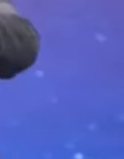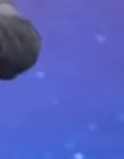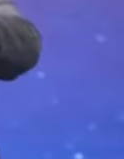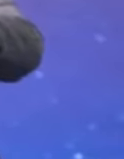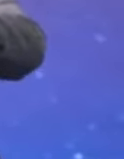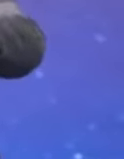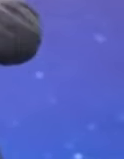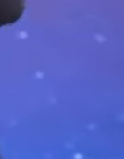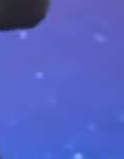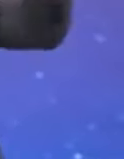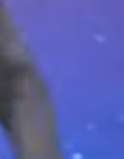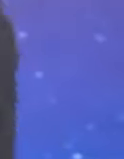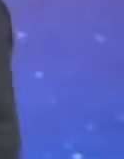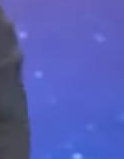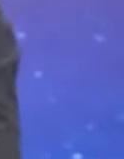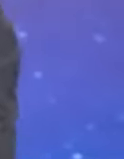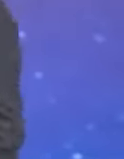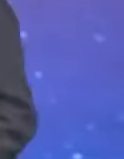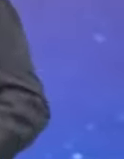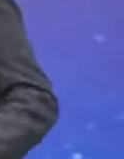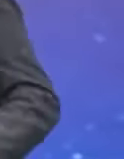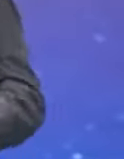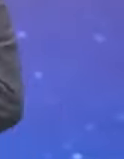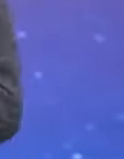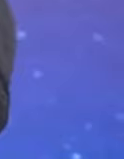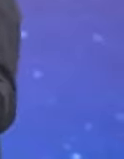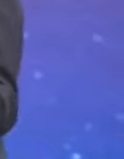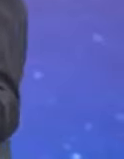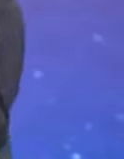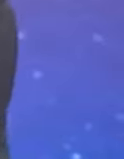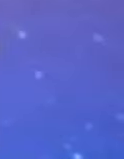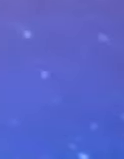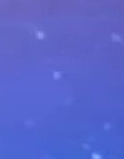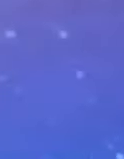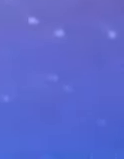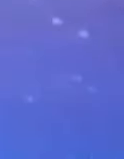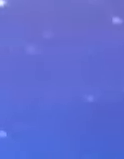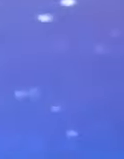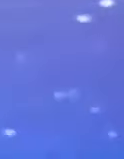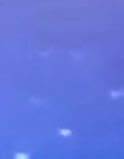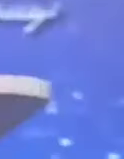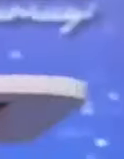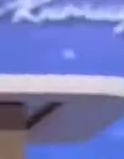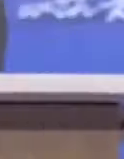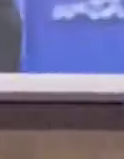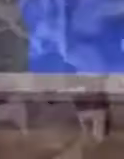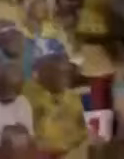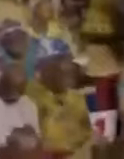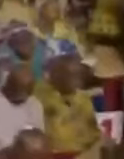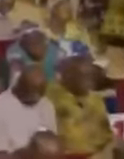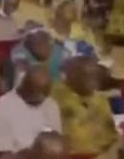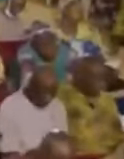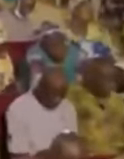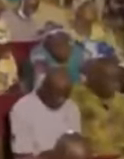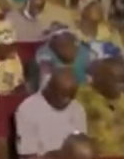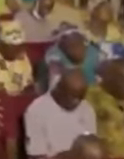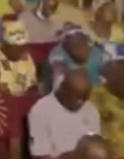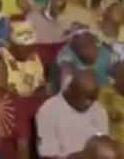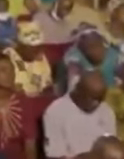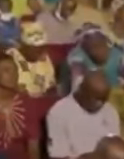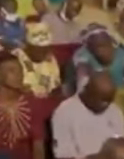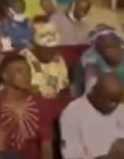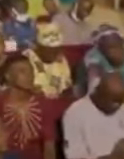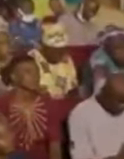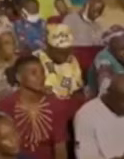répand et envoie la grâce de Dieu sur tous la manifestation et le fait